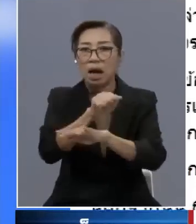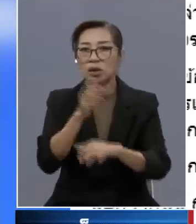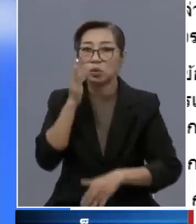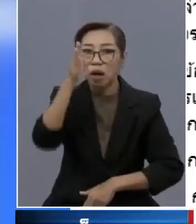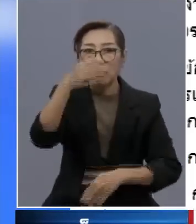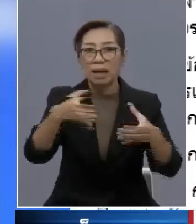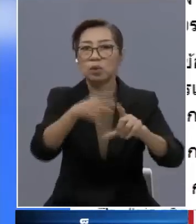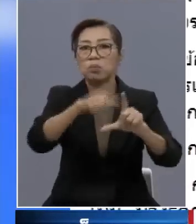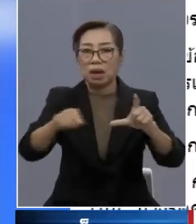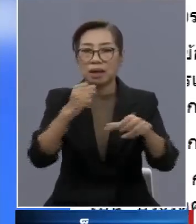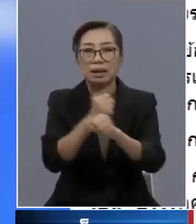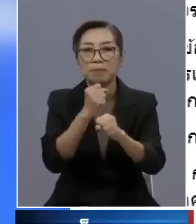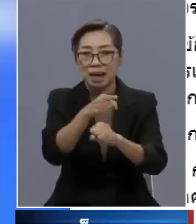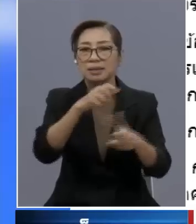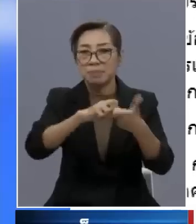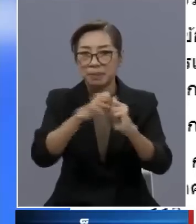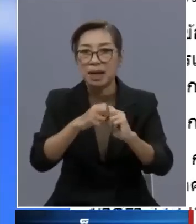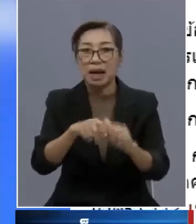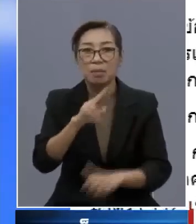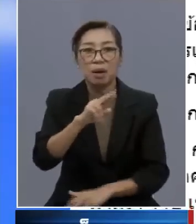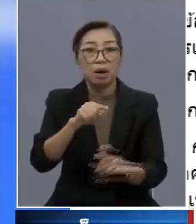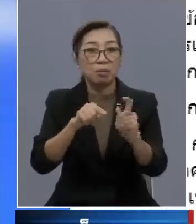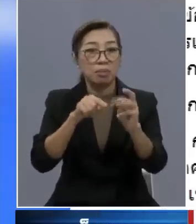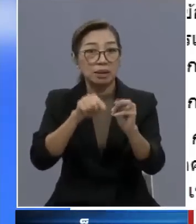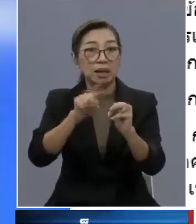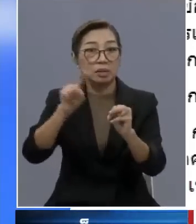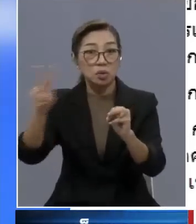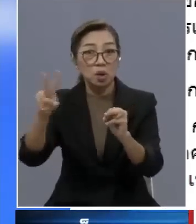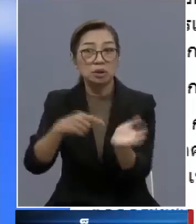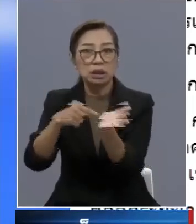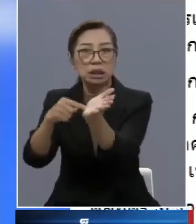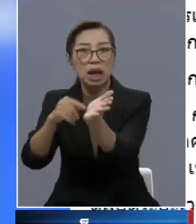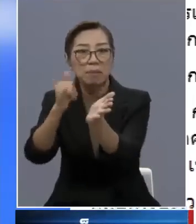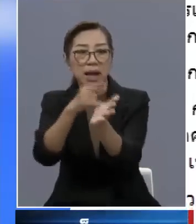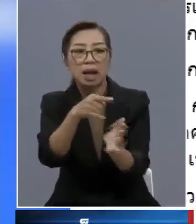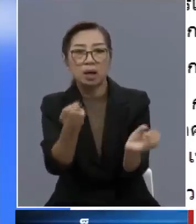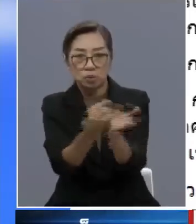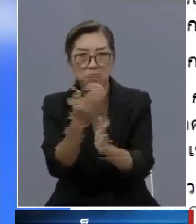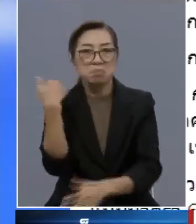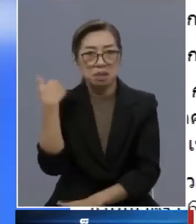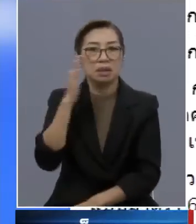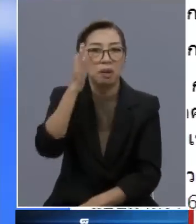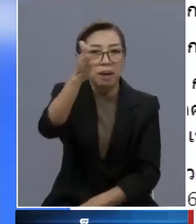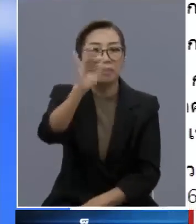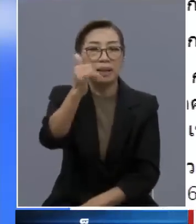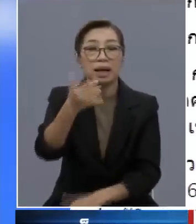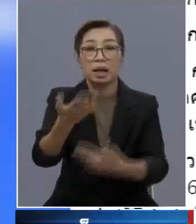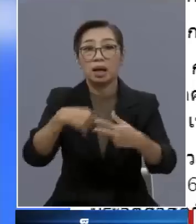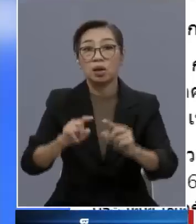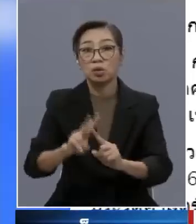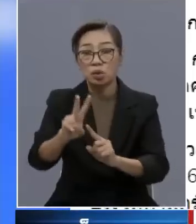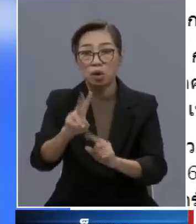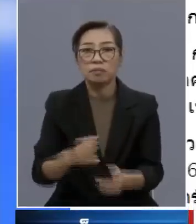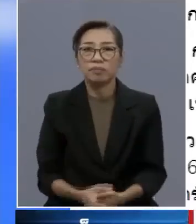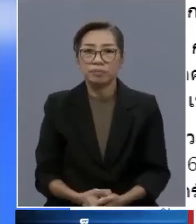ไกลประสบปัญหาการเสนอแก้ไขประมวลกฎหมายอาญามาตรา112เข้าสู่สภาในอนาคตเรื่องที่2การตัด